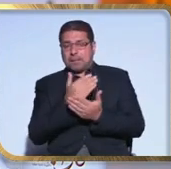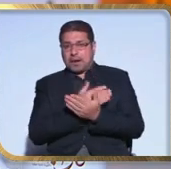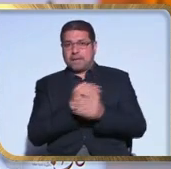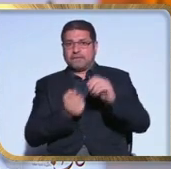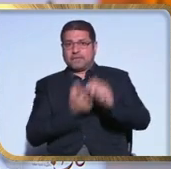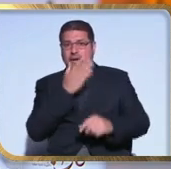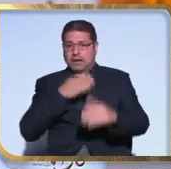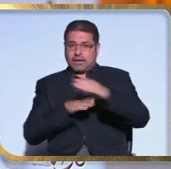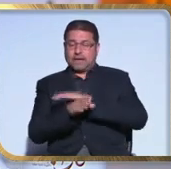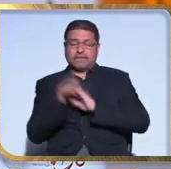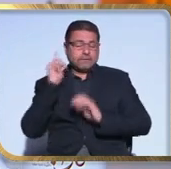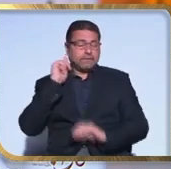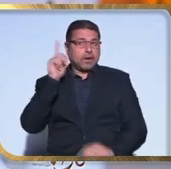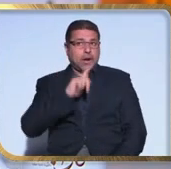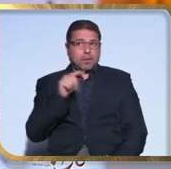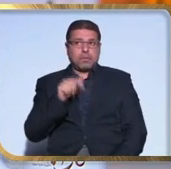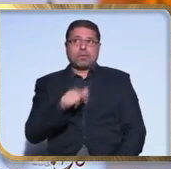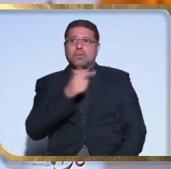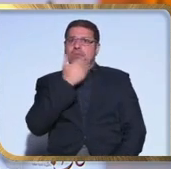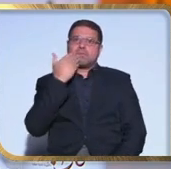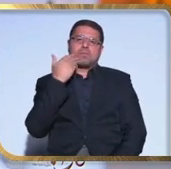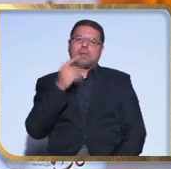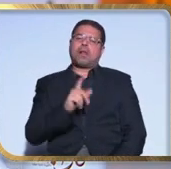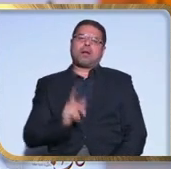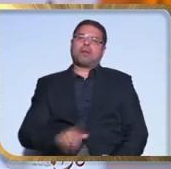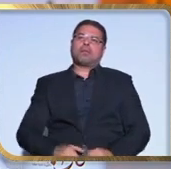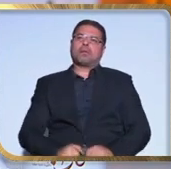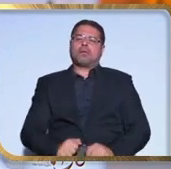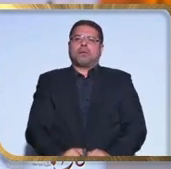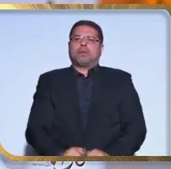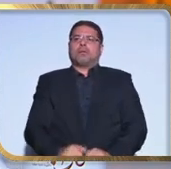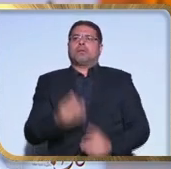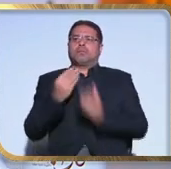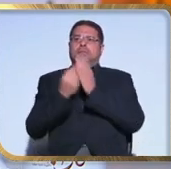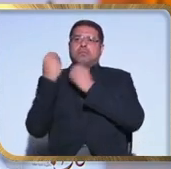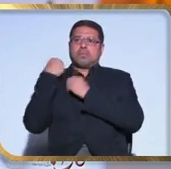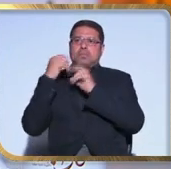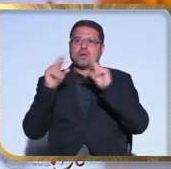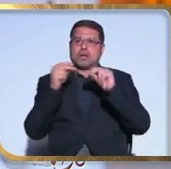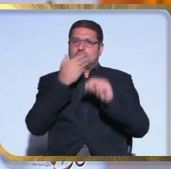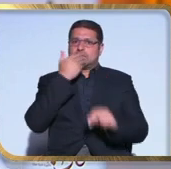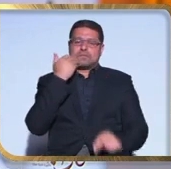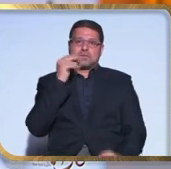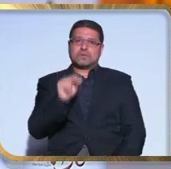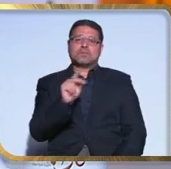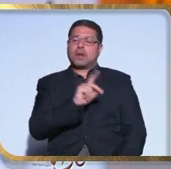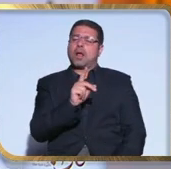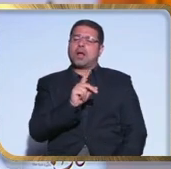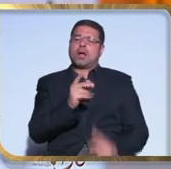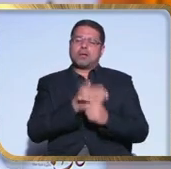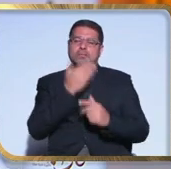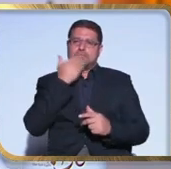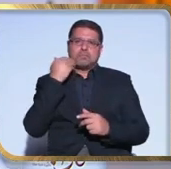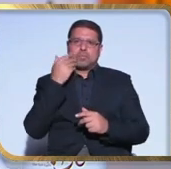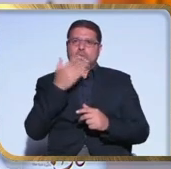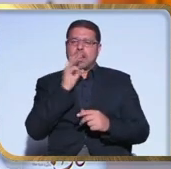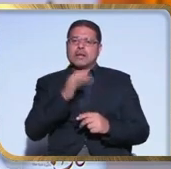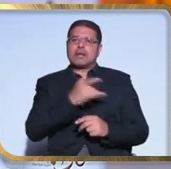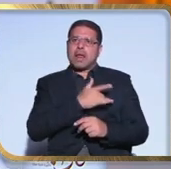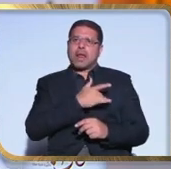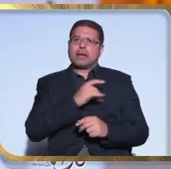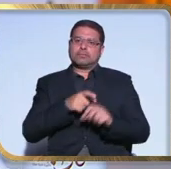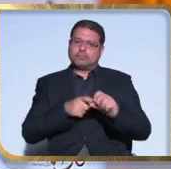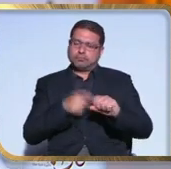ان يدخل عليه اذان الفجر فلا صيام له اي لا يجزئ صومه الذي صامه بدون نيه